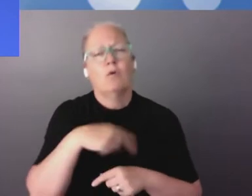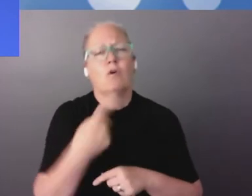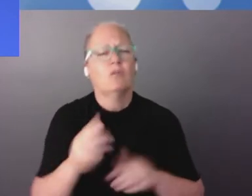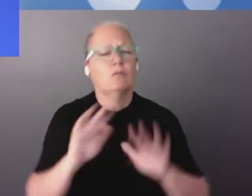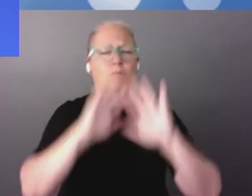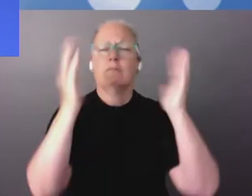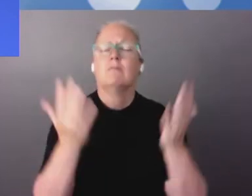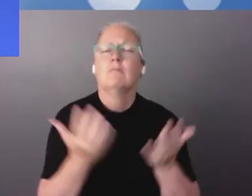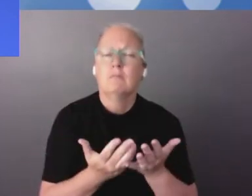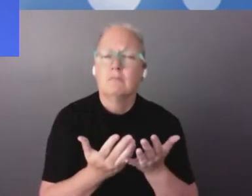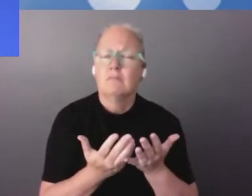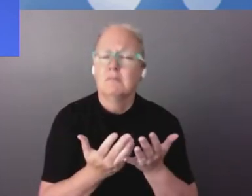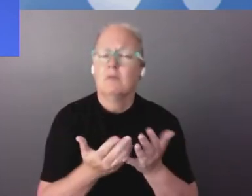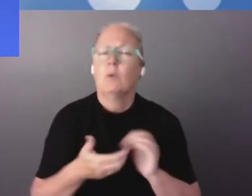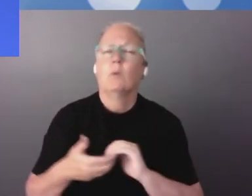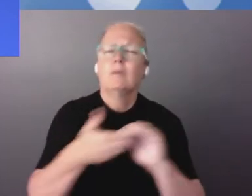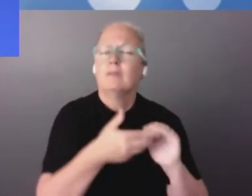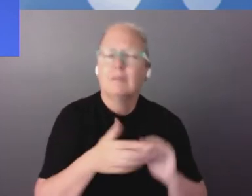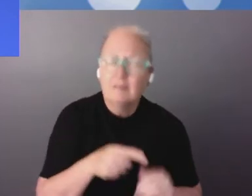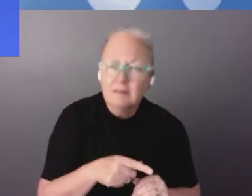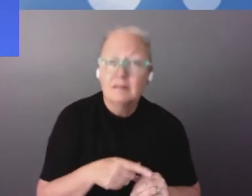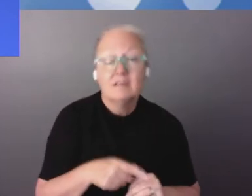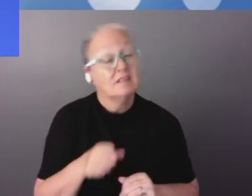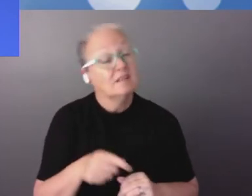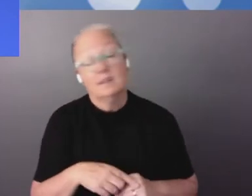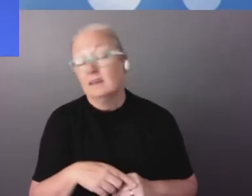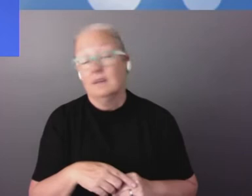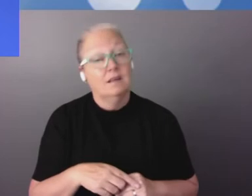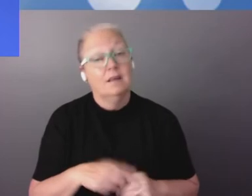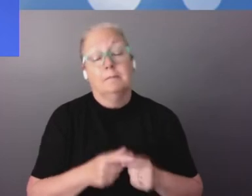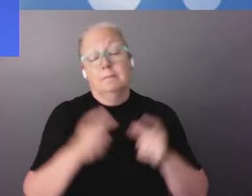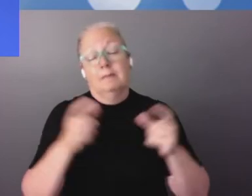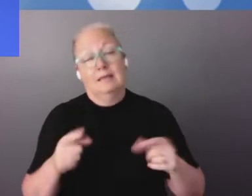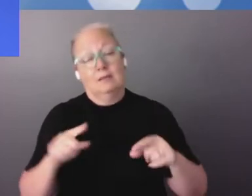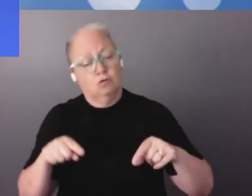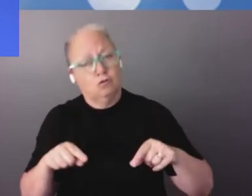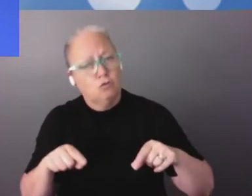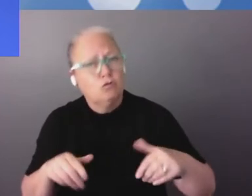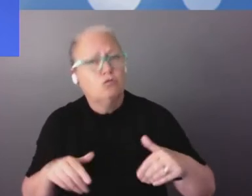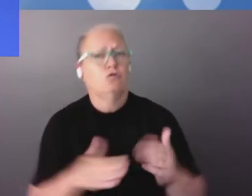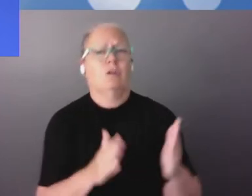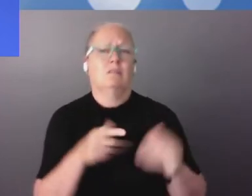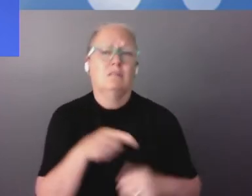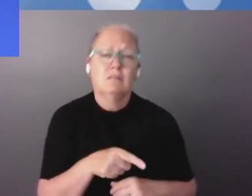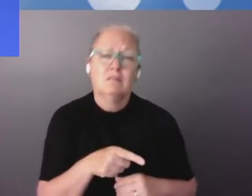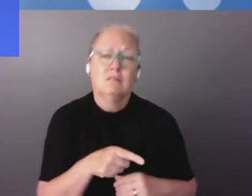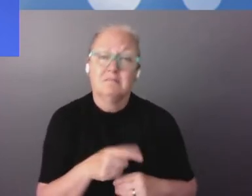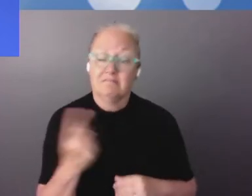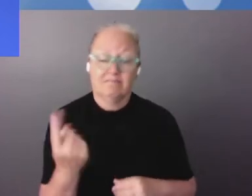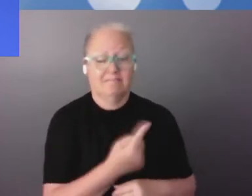إنه تحد للقرن الحالي والعشرين الذي نستطيع أن نتصدى له فقط ونحن